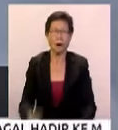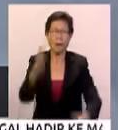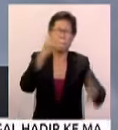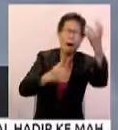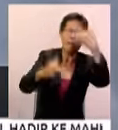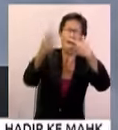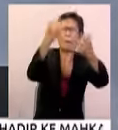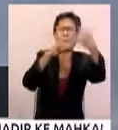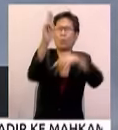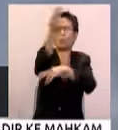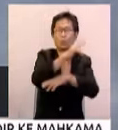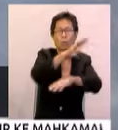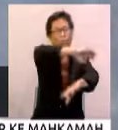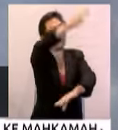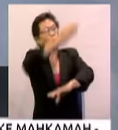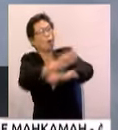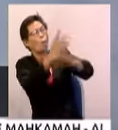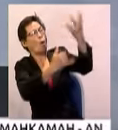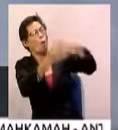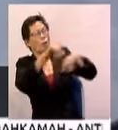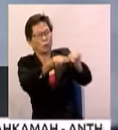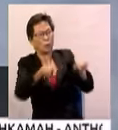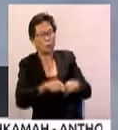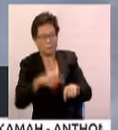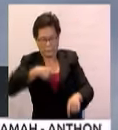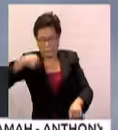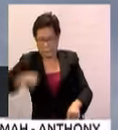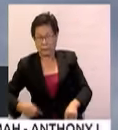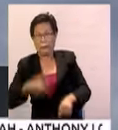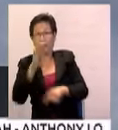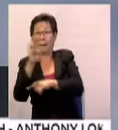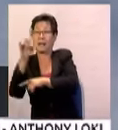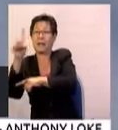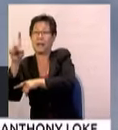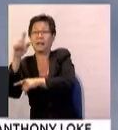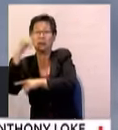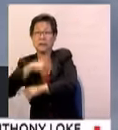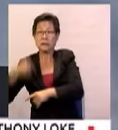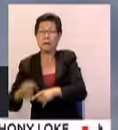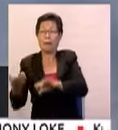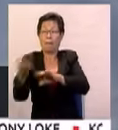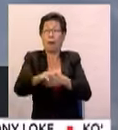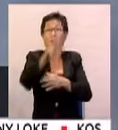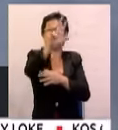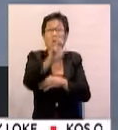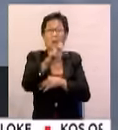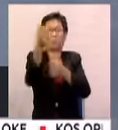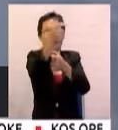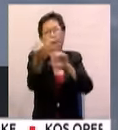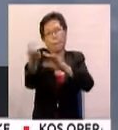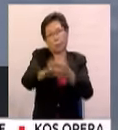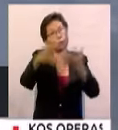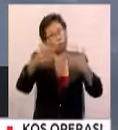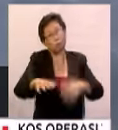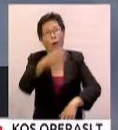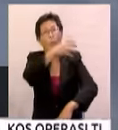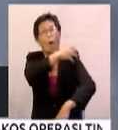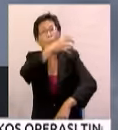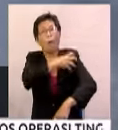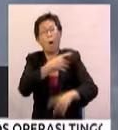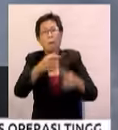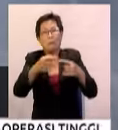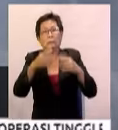Kebakaran hutan di kawasan pergunungan dekat wilayah Sichuan, Barat Daya China sudah meragut nyawa 30 anggota bomba. Pihak berkuasa